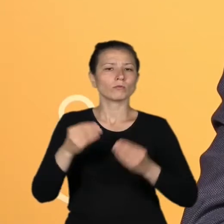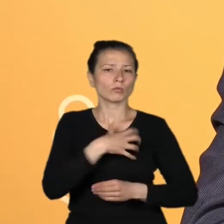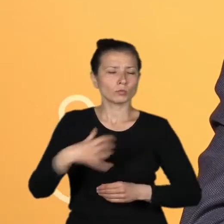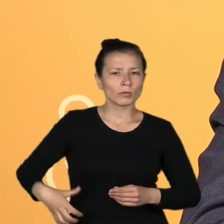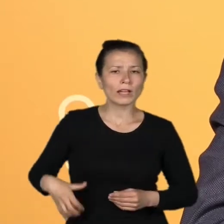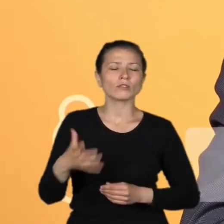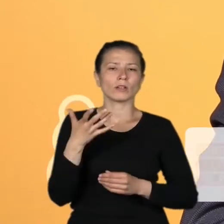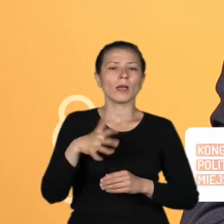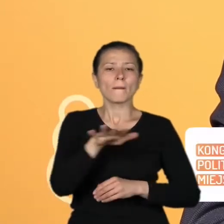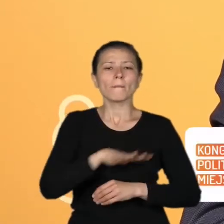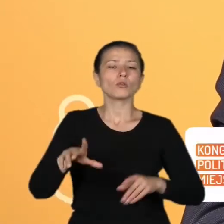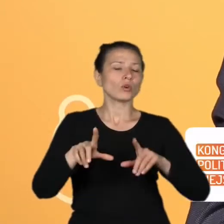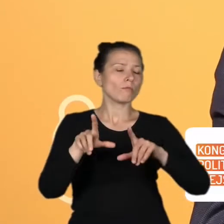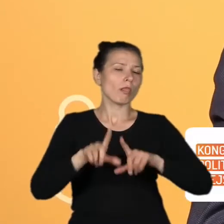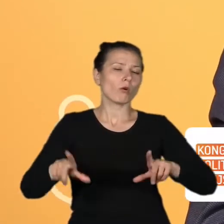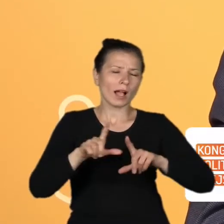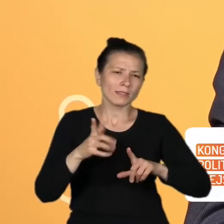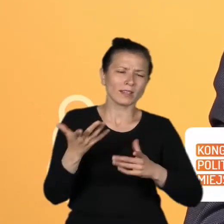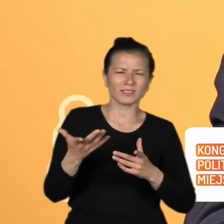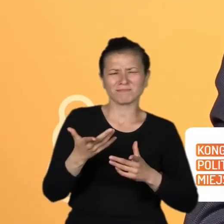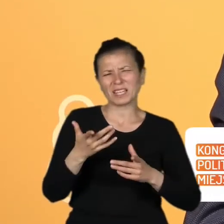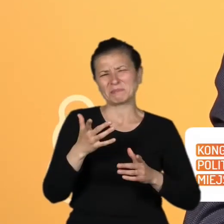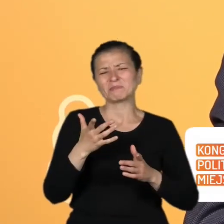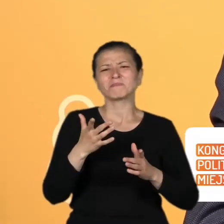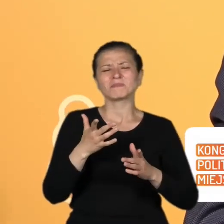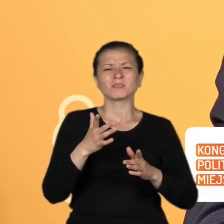lokalnym, ale też szerszym, regionalnym czy krajowym,